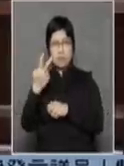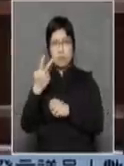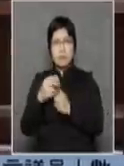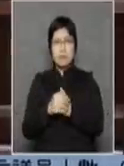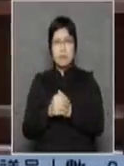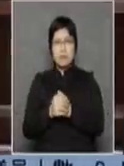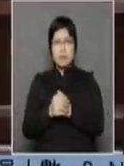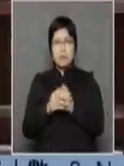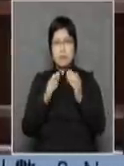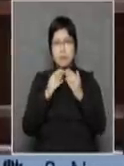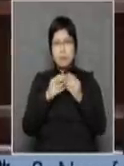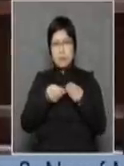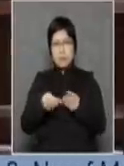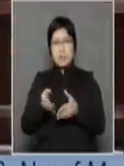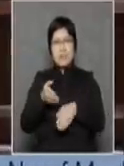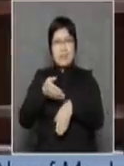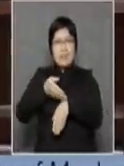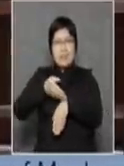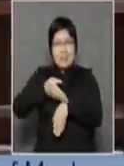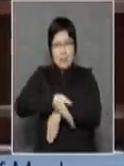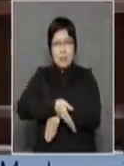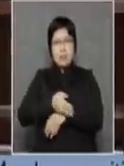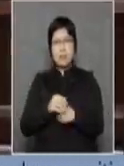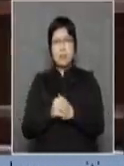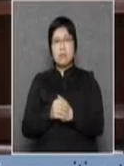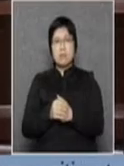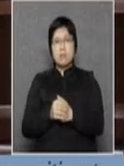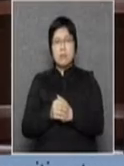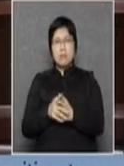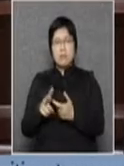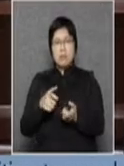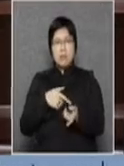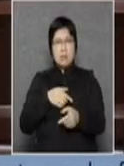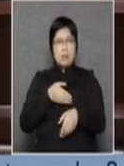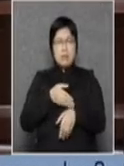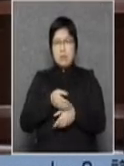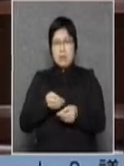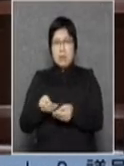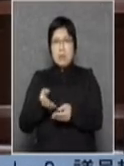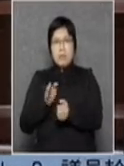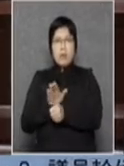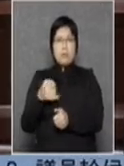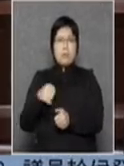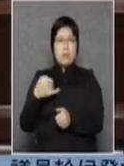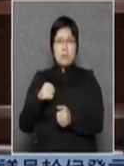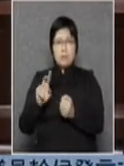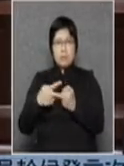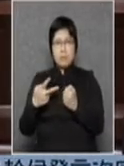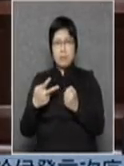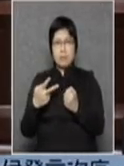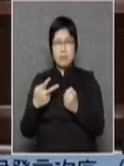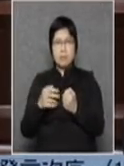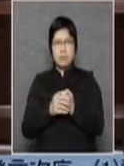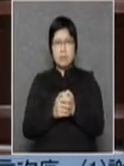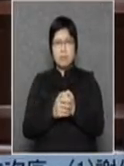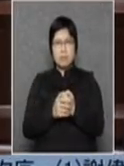就係房屋供應嚟得太遲啦，遠水不能救近火。第二呢就係梁振英